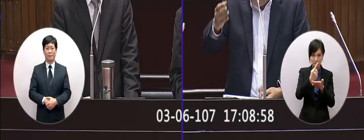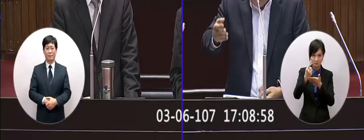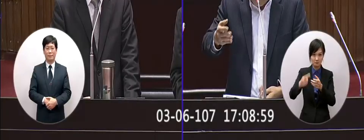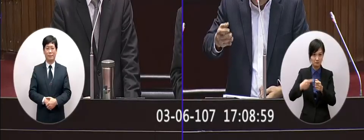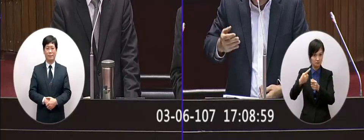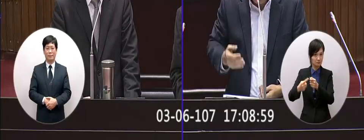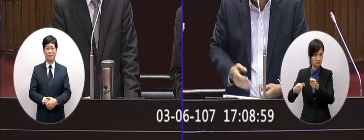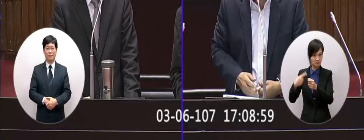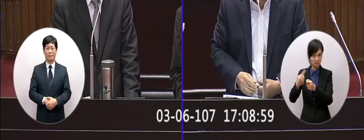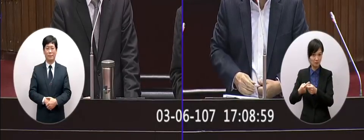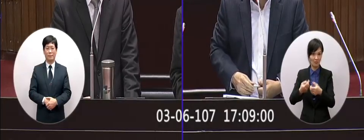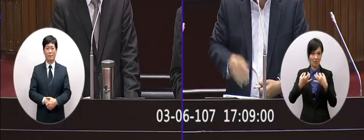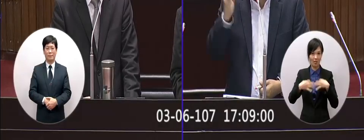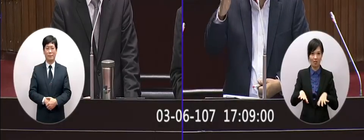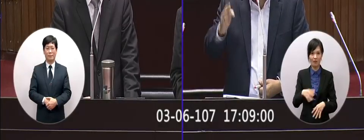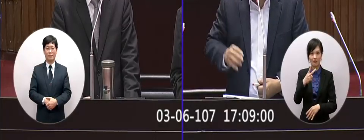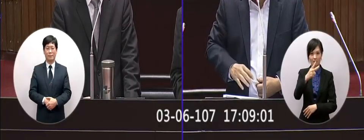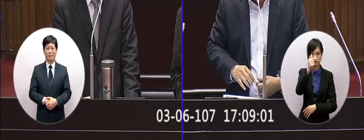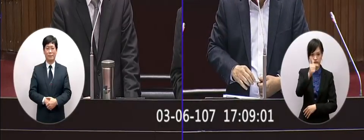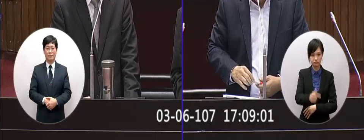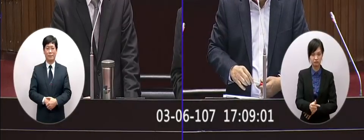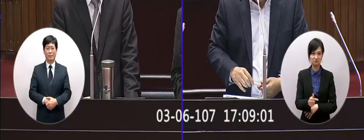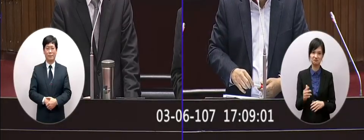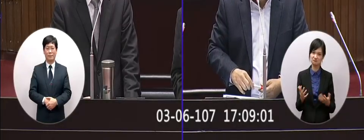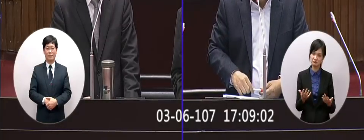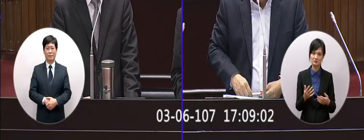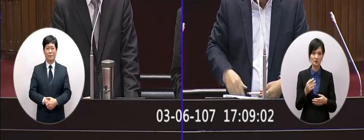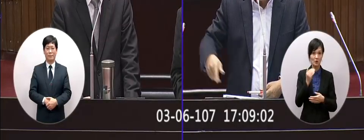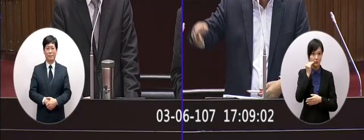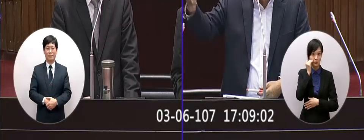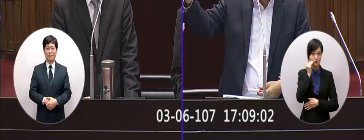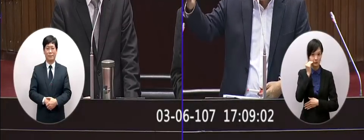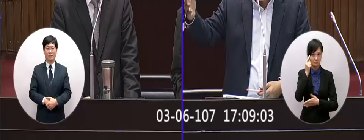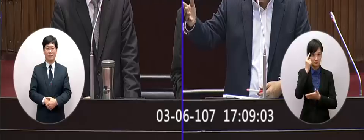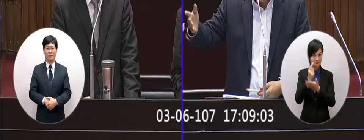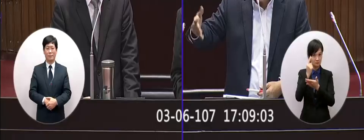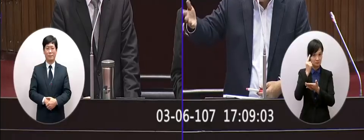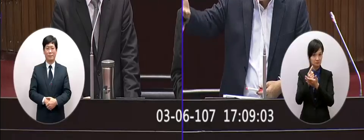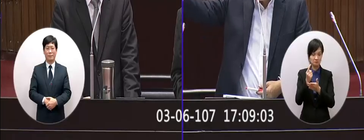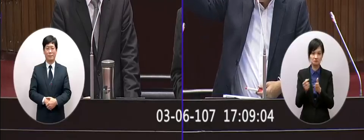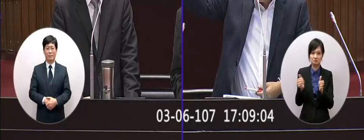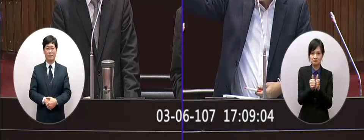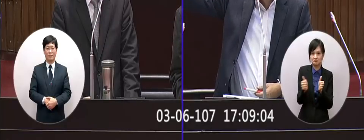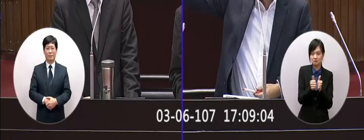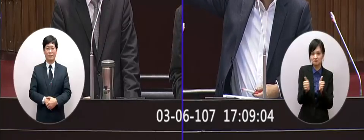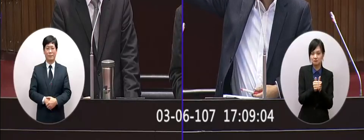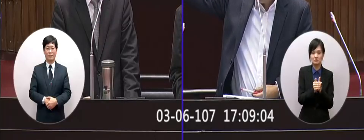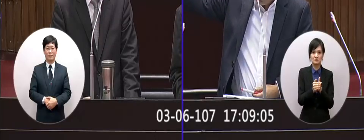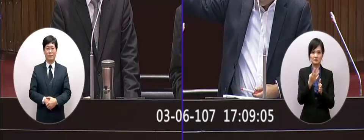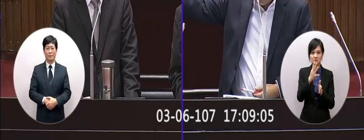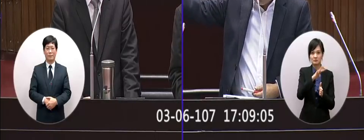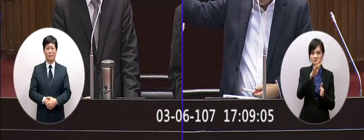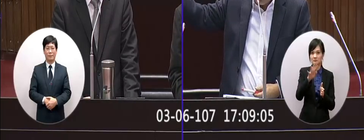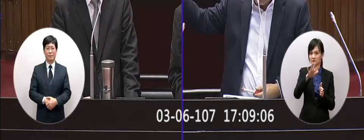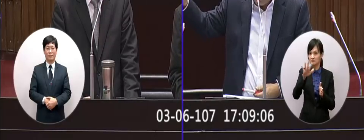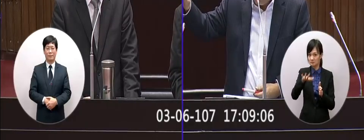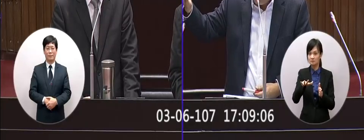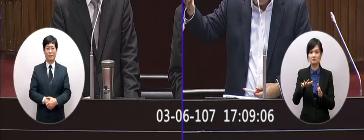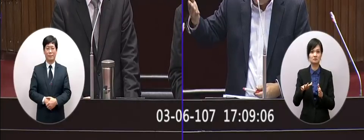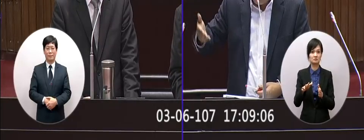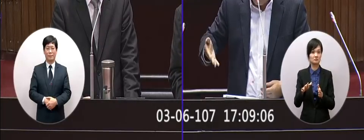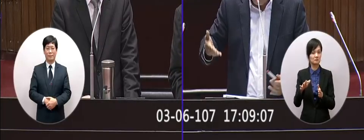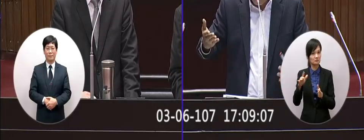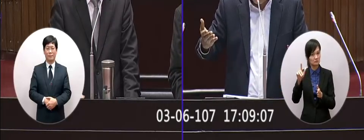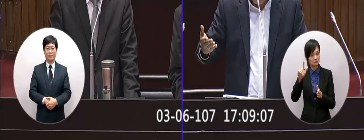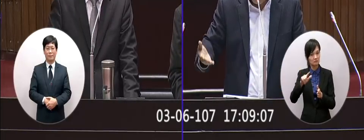十年代回本啊，预估呢每一天达到四五千人，假日巅峰四千到五千五，安